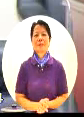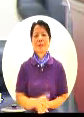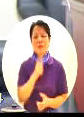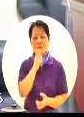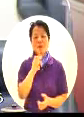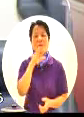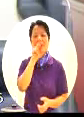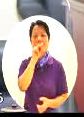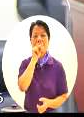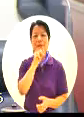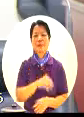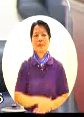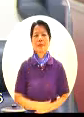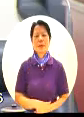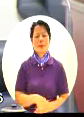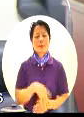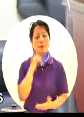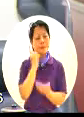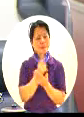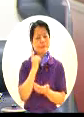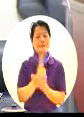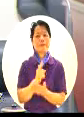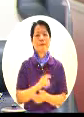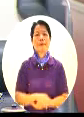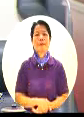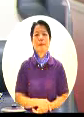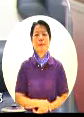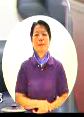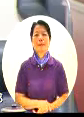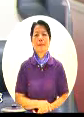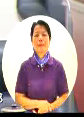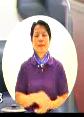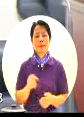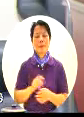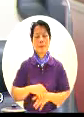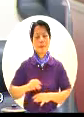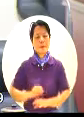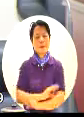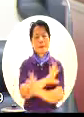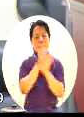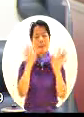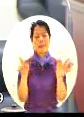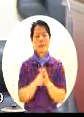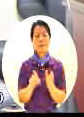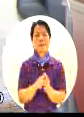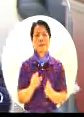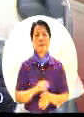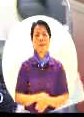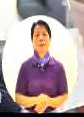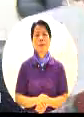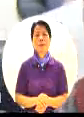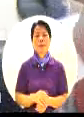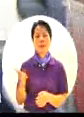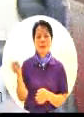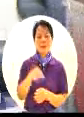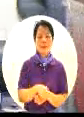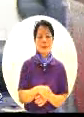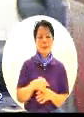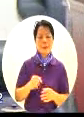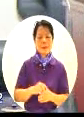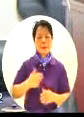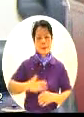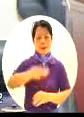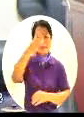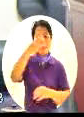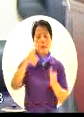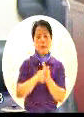真正啊，朝逐工吼，一天光吼，来到因住三楼，来到一